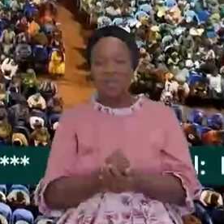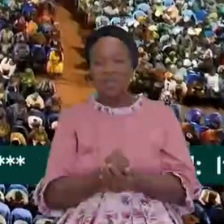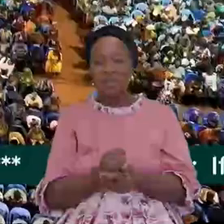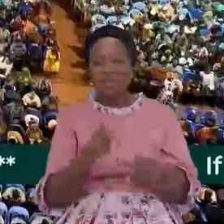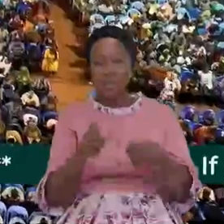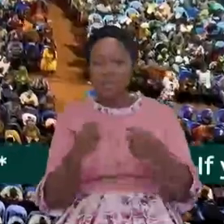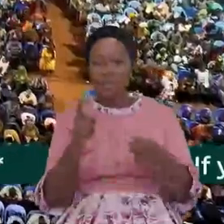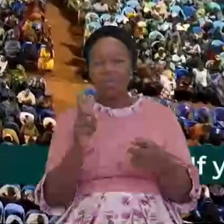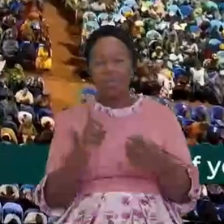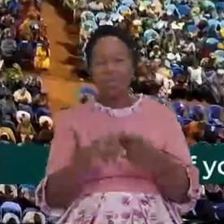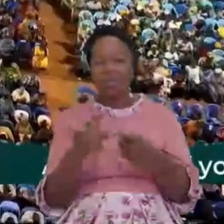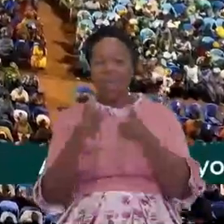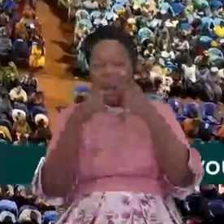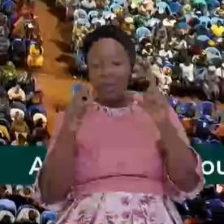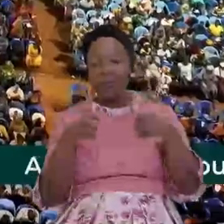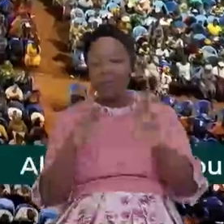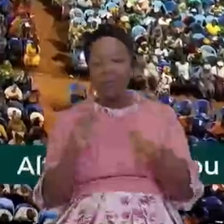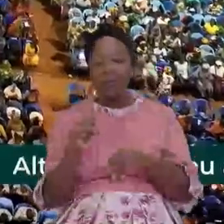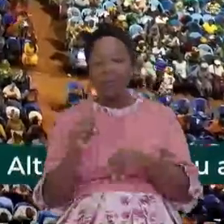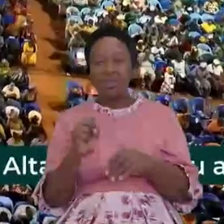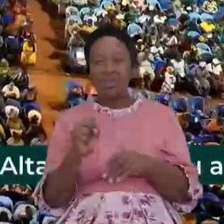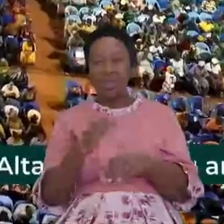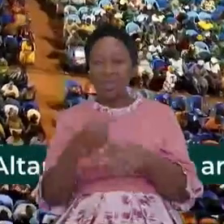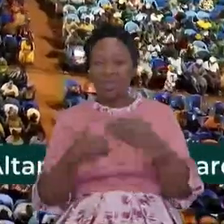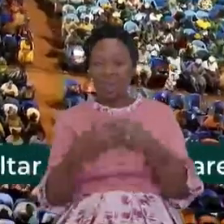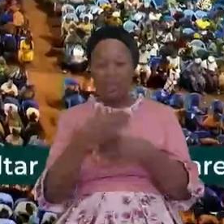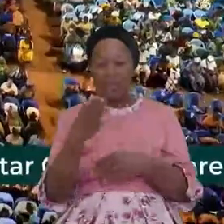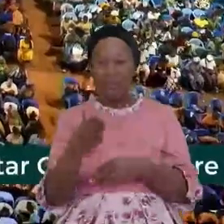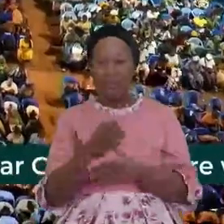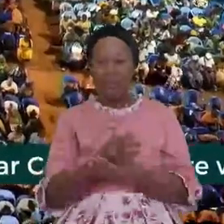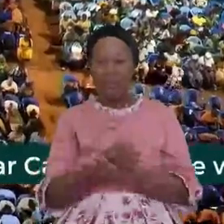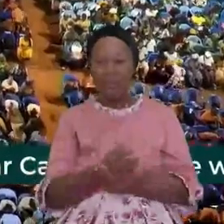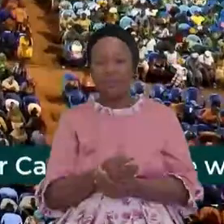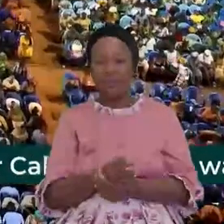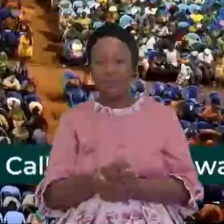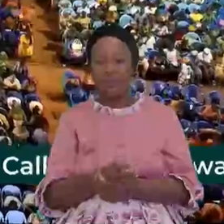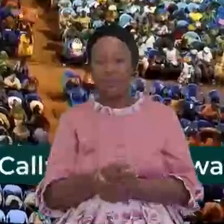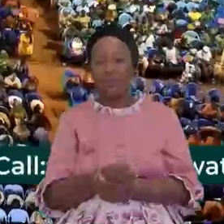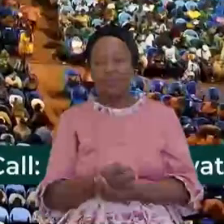Go in the language classes at the back over there.